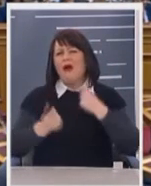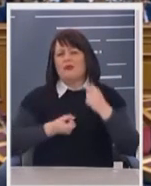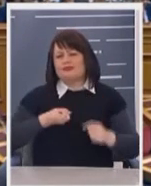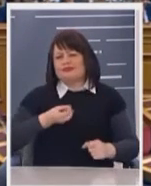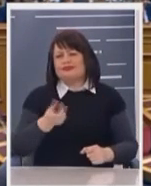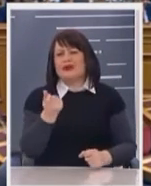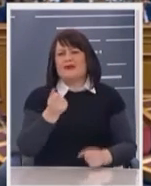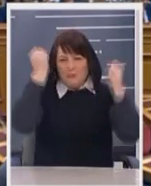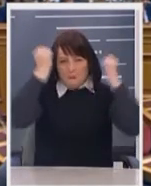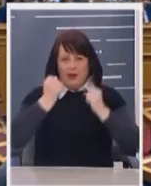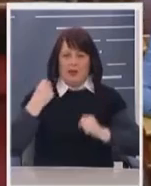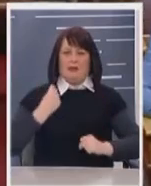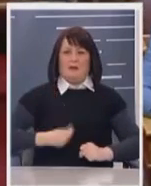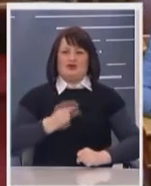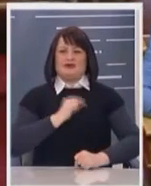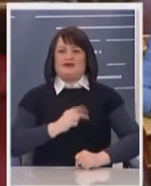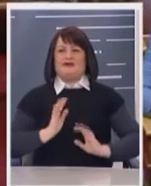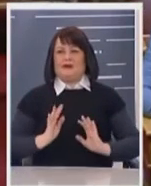του δημόσιου συμφέροντος.